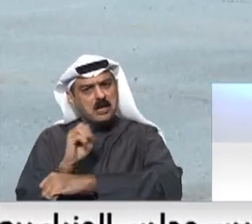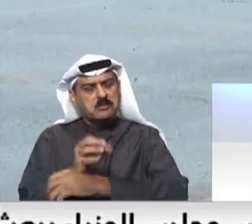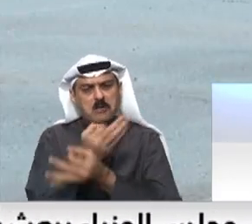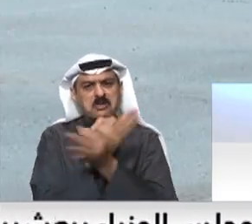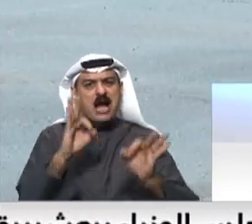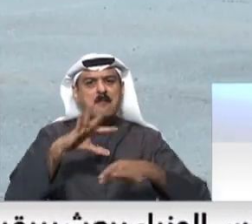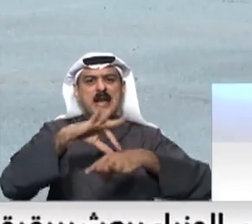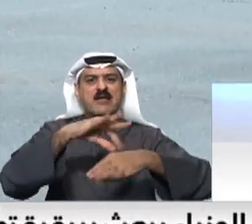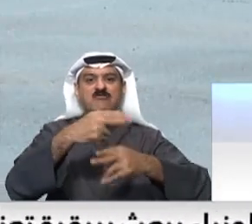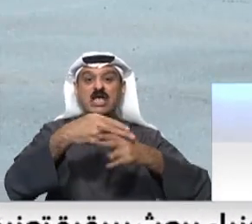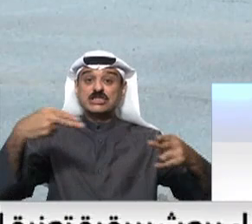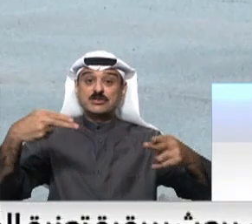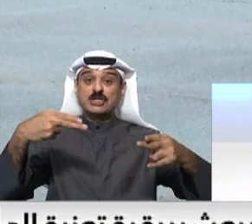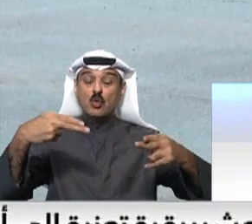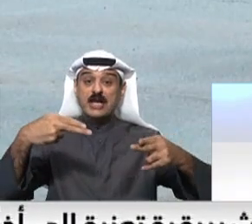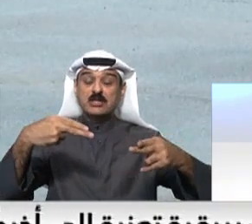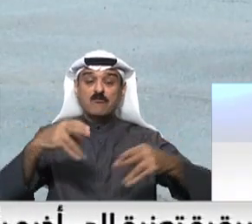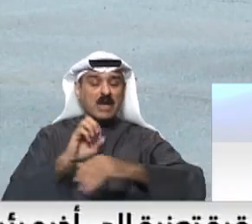الموجودة عندنا